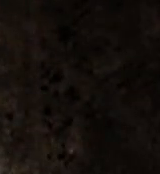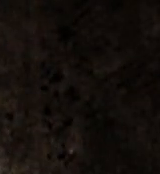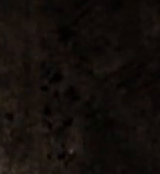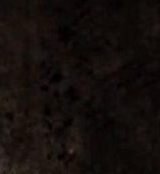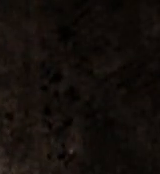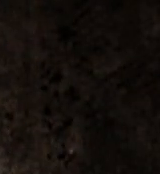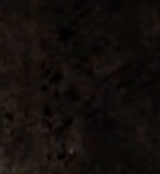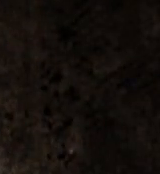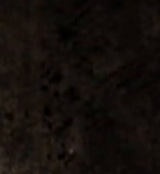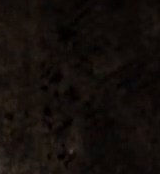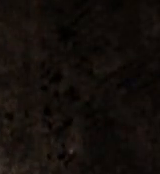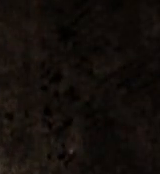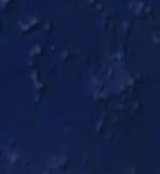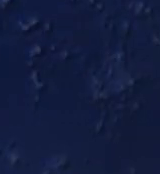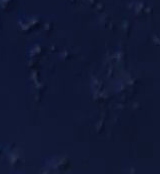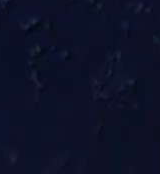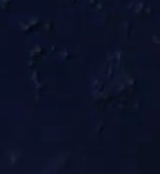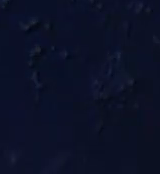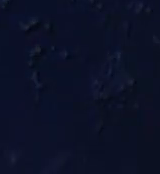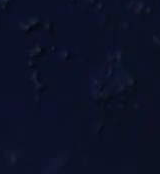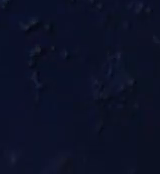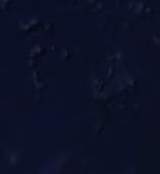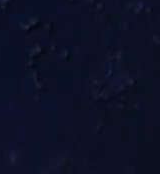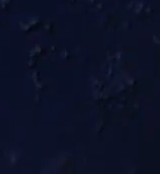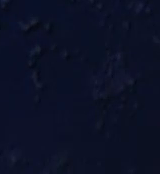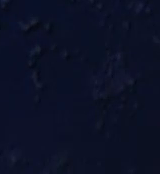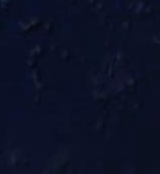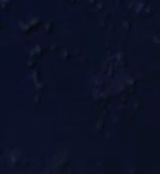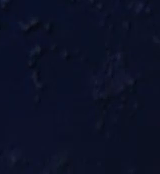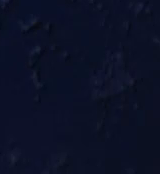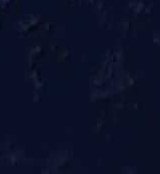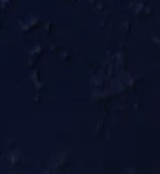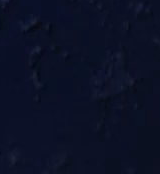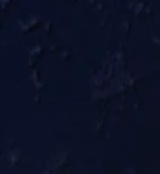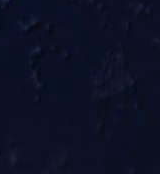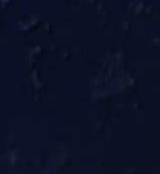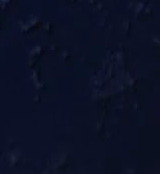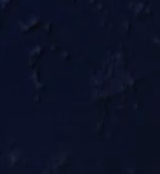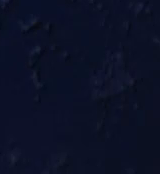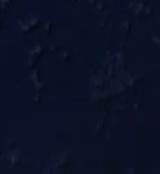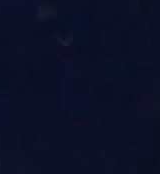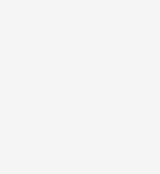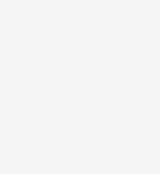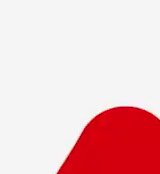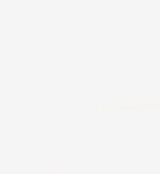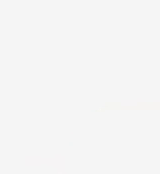at si Tomonobu Saito para mapalaya na sila at makulong naman sa Japan.